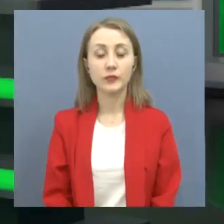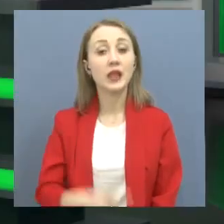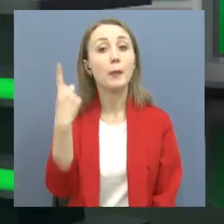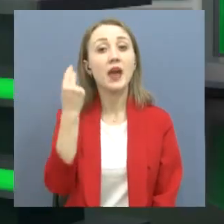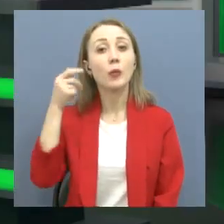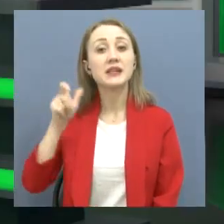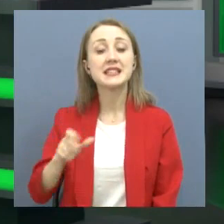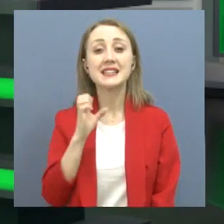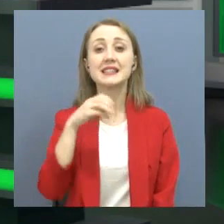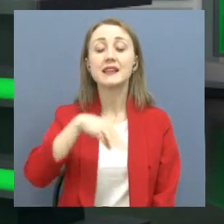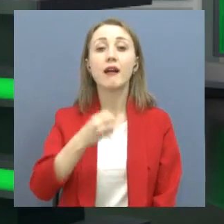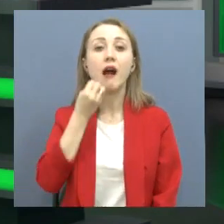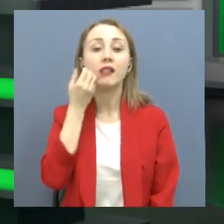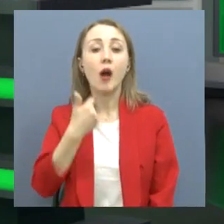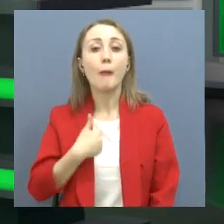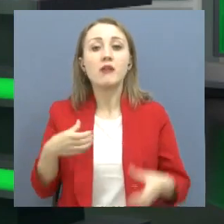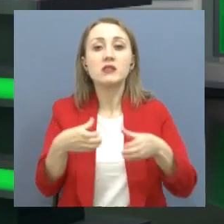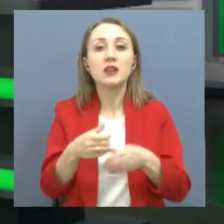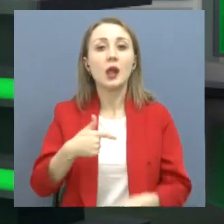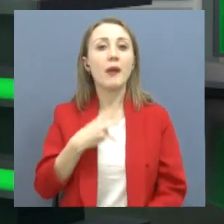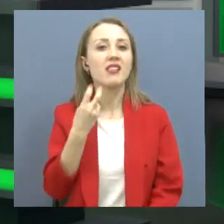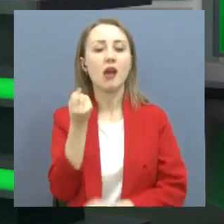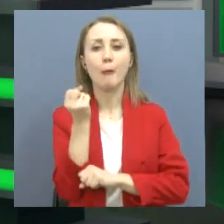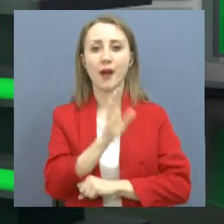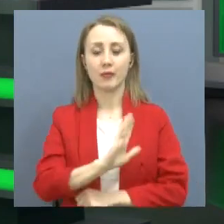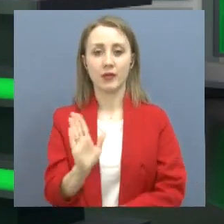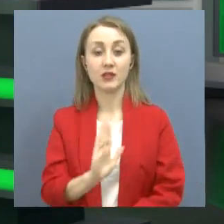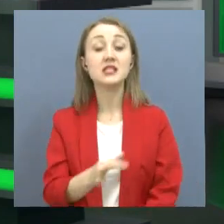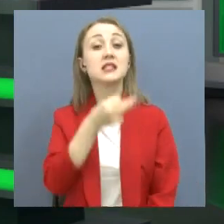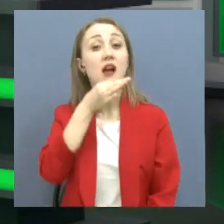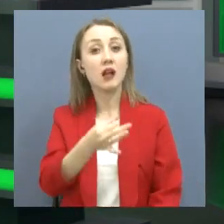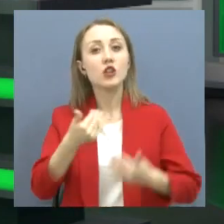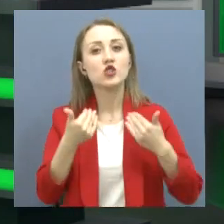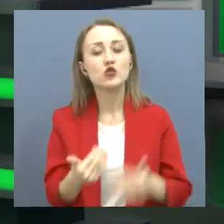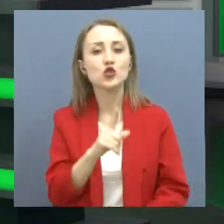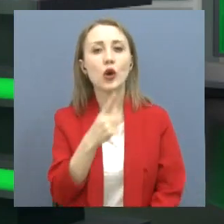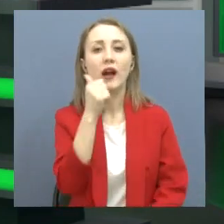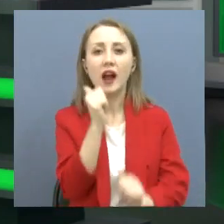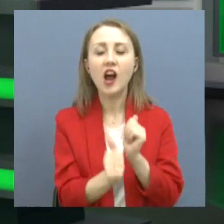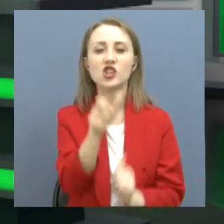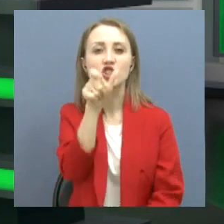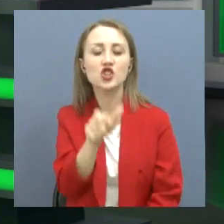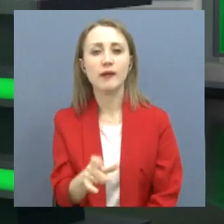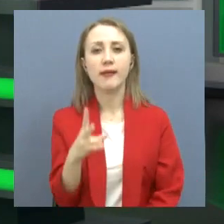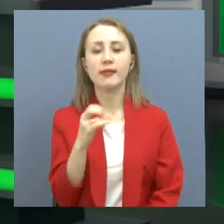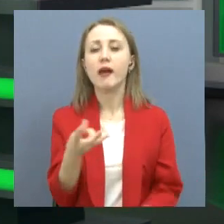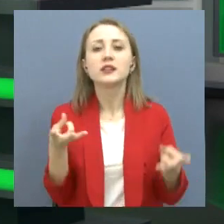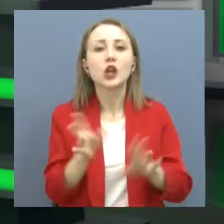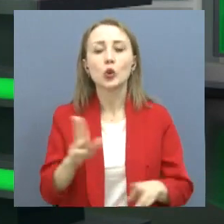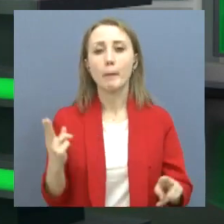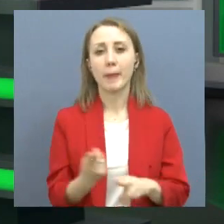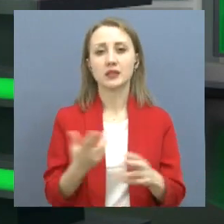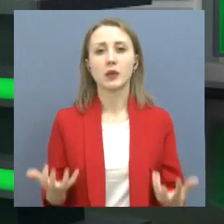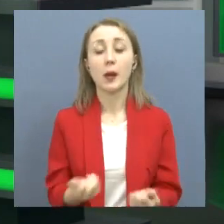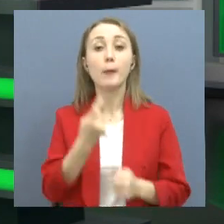Ельбасы в статье «Когда мы едины, мы непобедимы», опубликованной сегодня, отметил, что ни один гражданин страны не остается без поддержки.